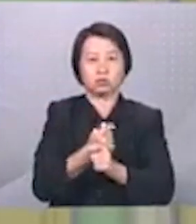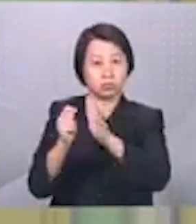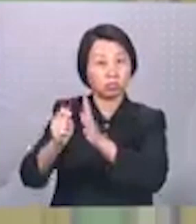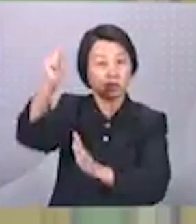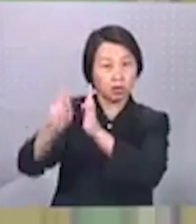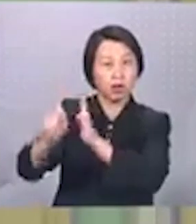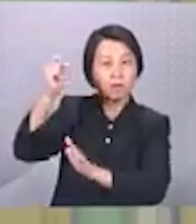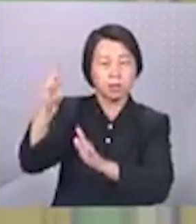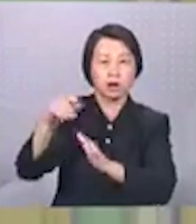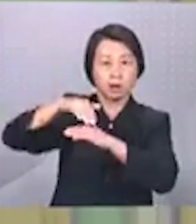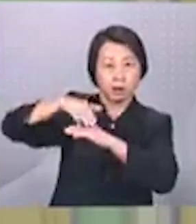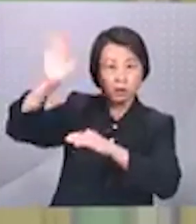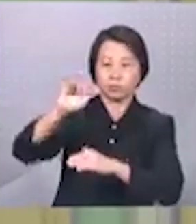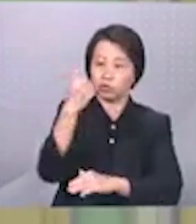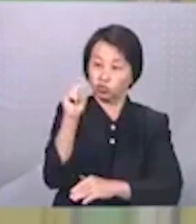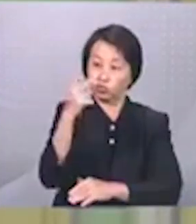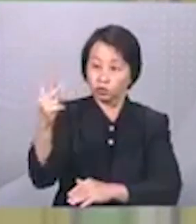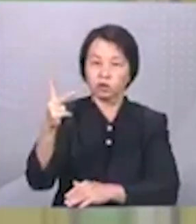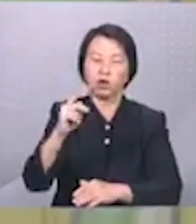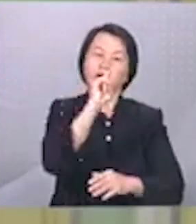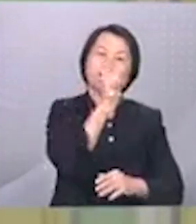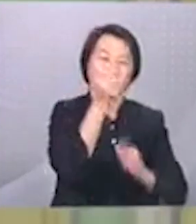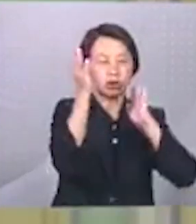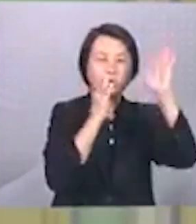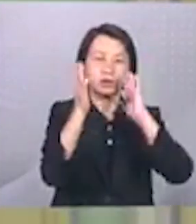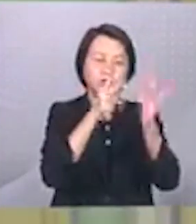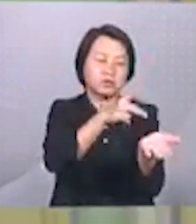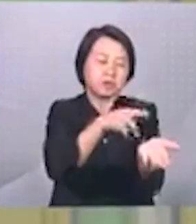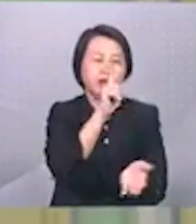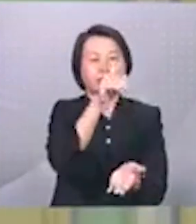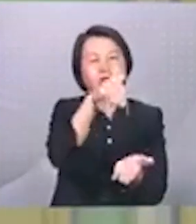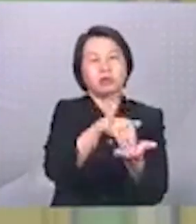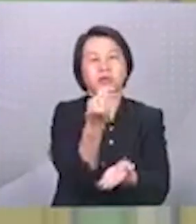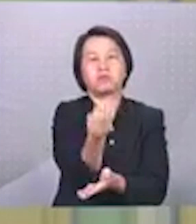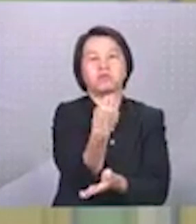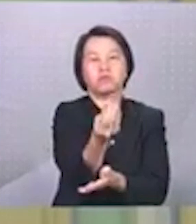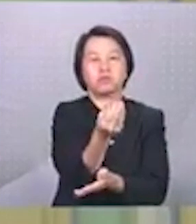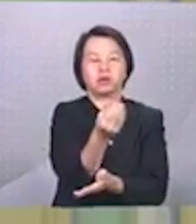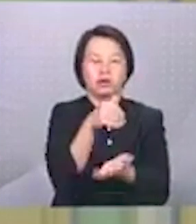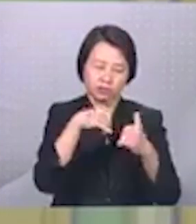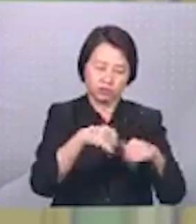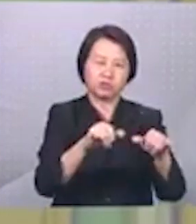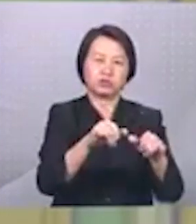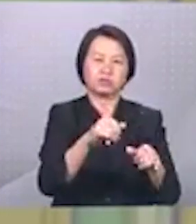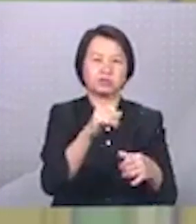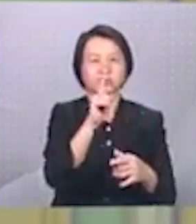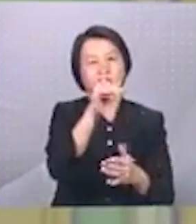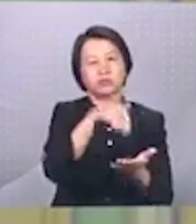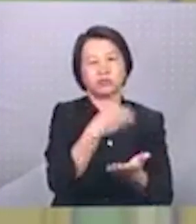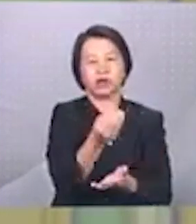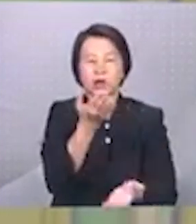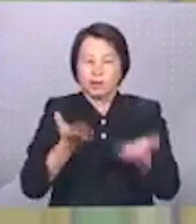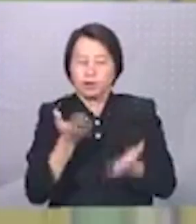tinggi yaitu melebihi DPD 10.000 cuma beliau masih Takan ini masih lagi 1000 mungkin